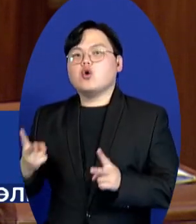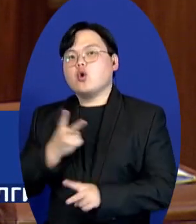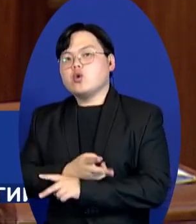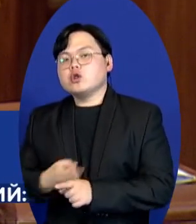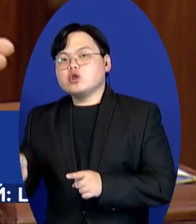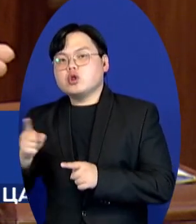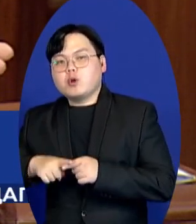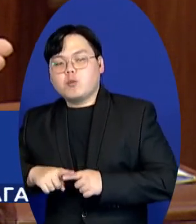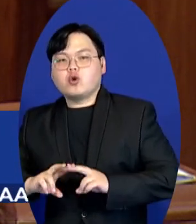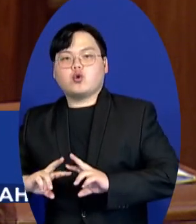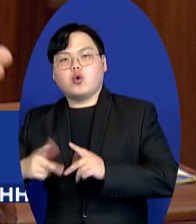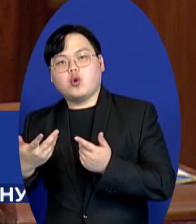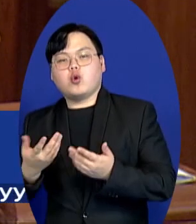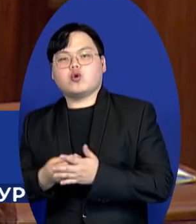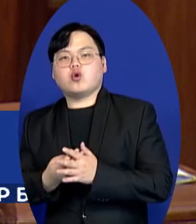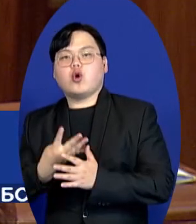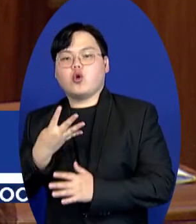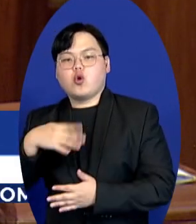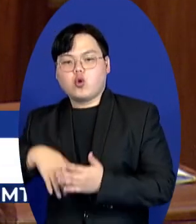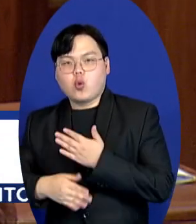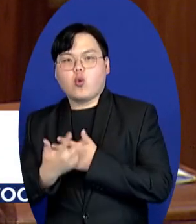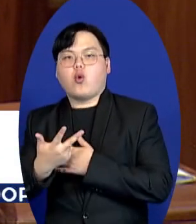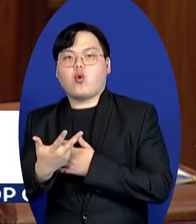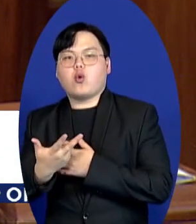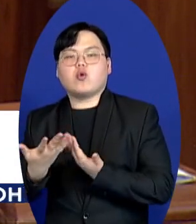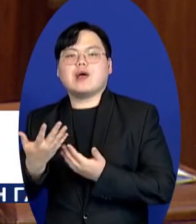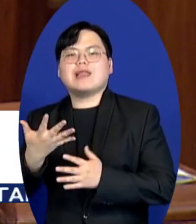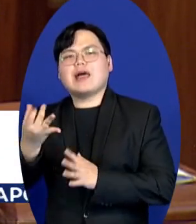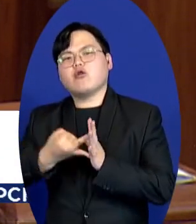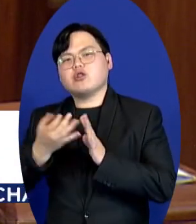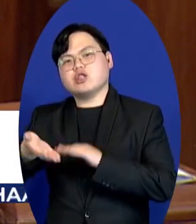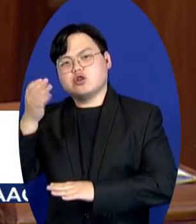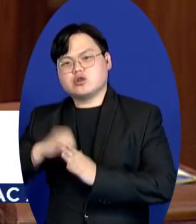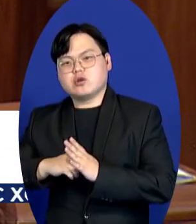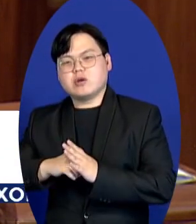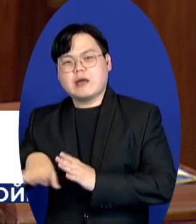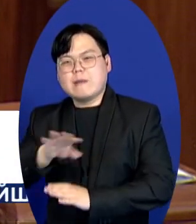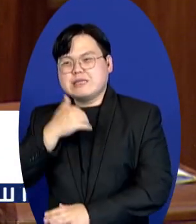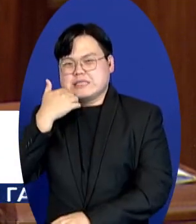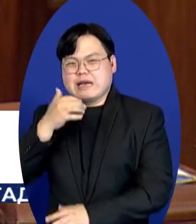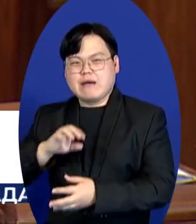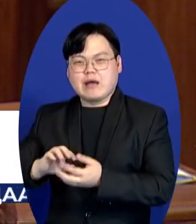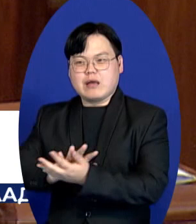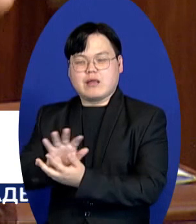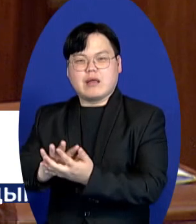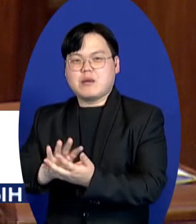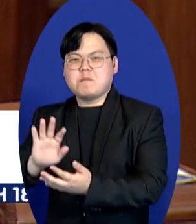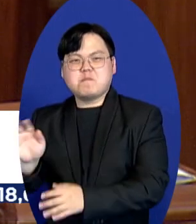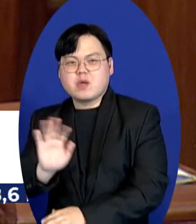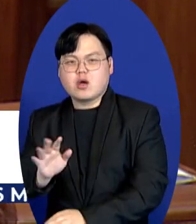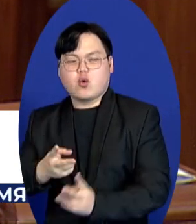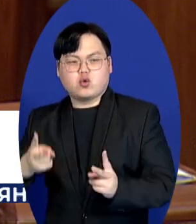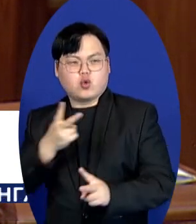нэмэлт өөрчлөлт оруулах босгоч нь бол 4-3 буюу 57-оос тийш. Та нар ийм заваа юм хийхгүйгээр зөвхөн үндсэн хуульд